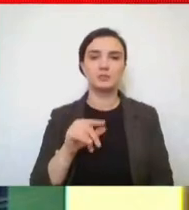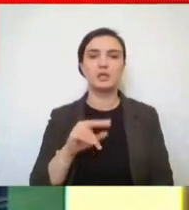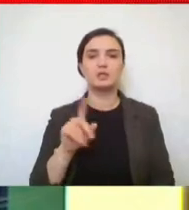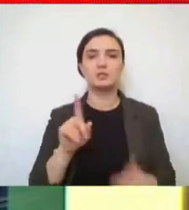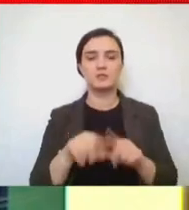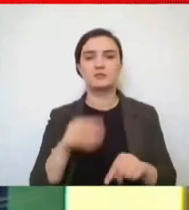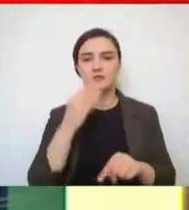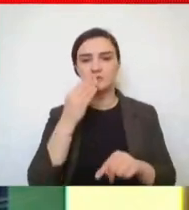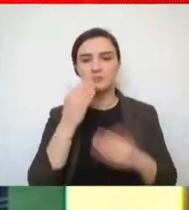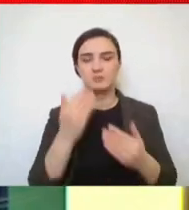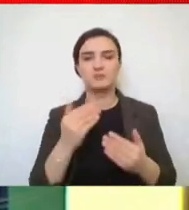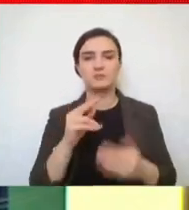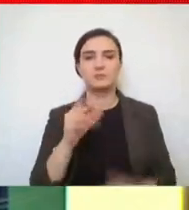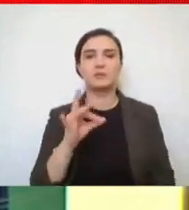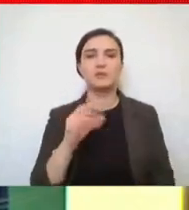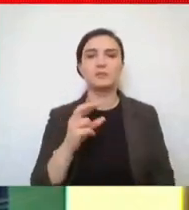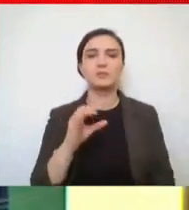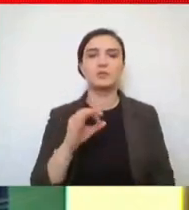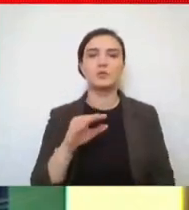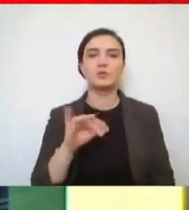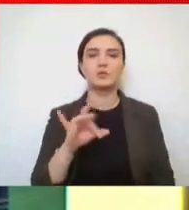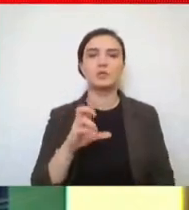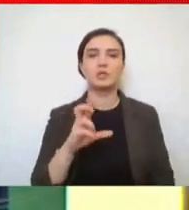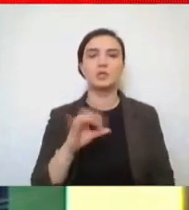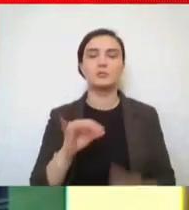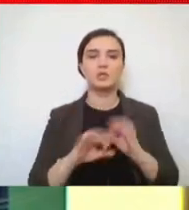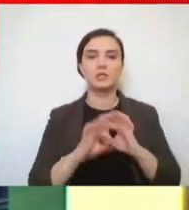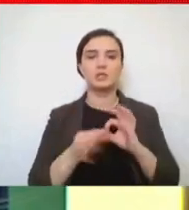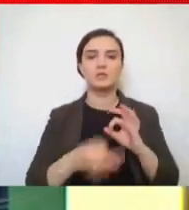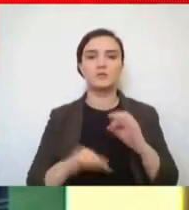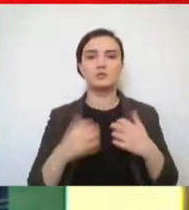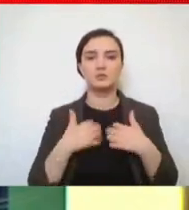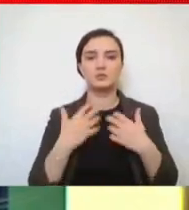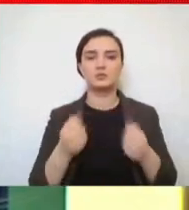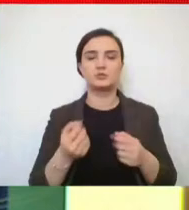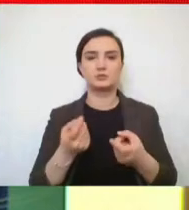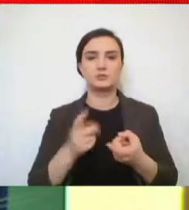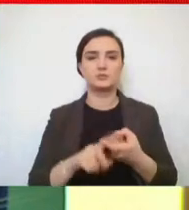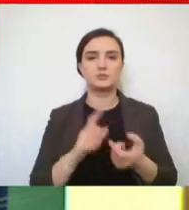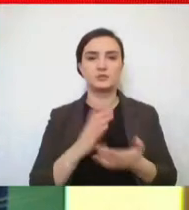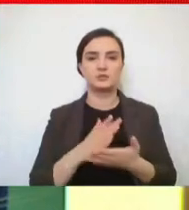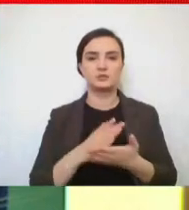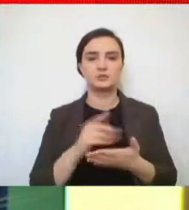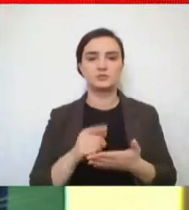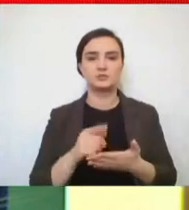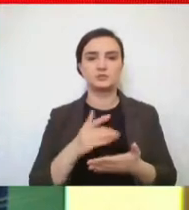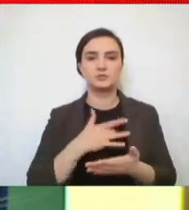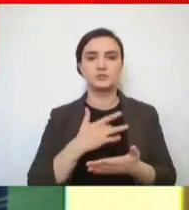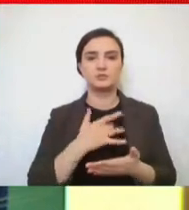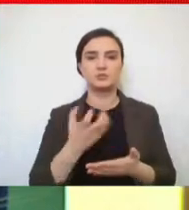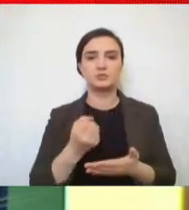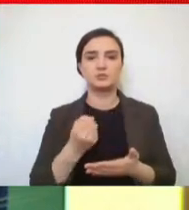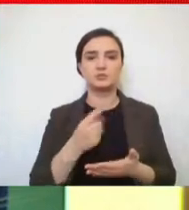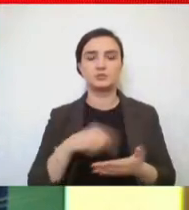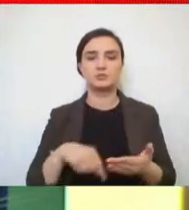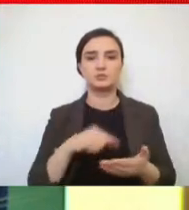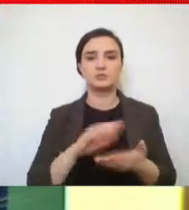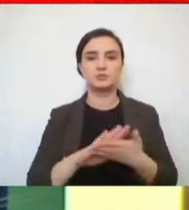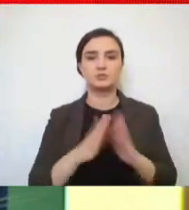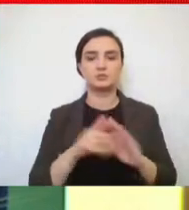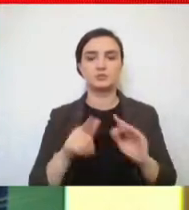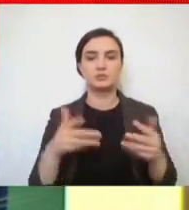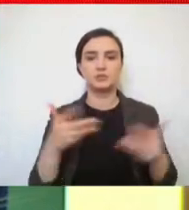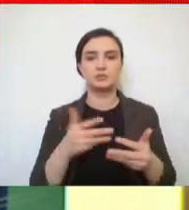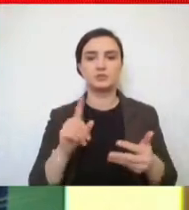მათთვის პრებიოტიკები. ნაწლავის ჯანმრთელობაზე ბევრად არის დამოკიდებული გულის კუნთის მდგომარეობა და ის ანთება, რომელზედაც ბაწონი